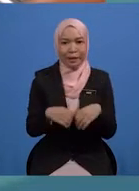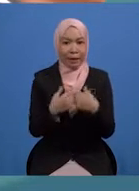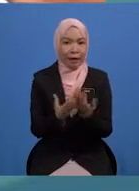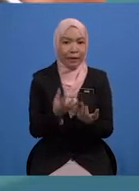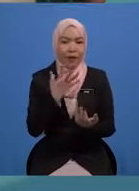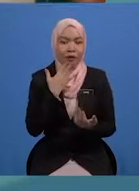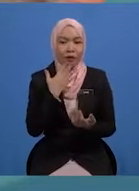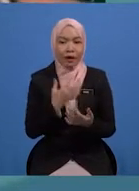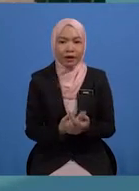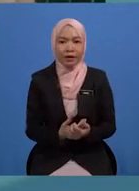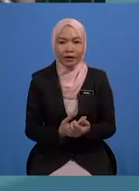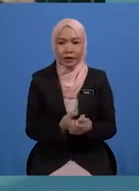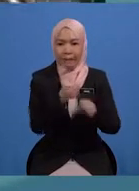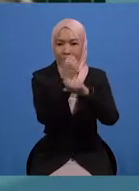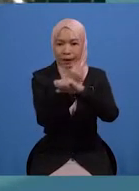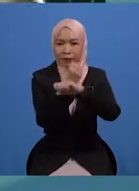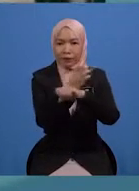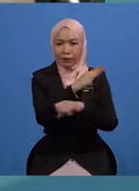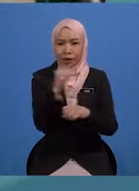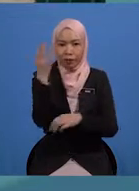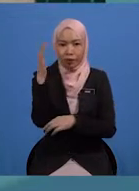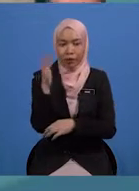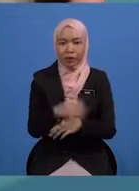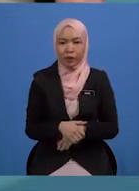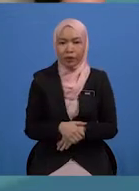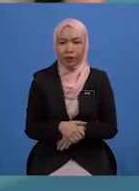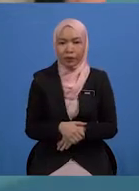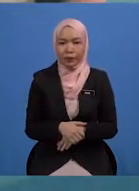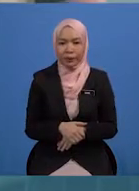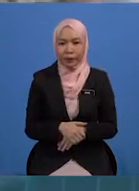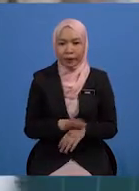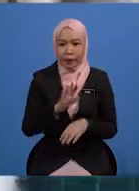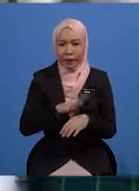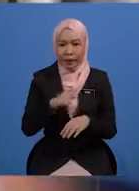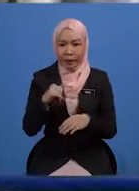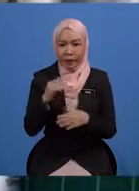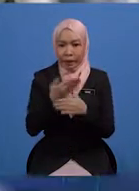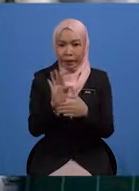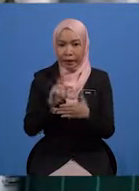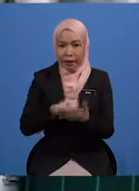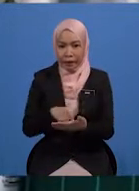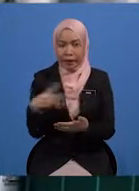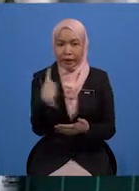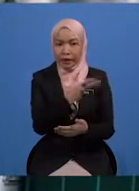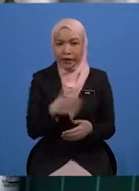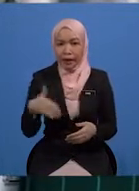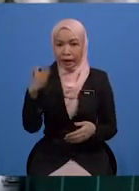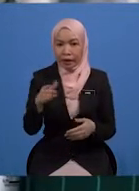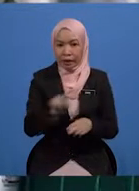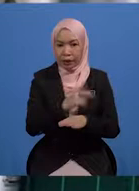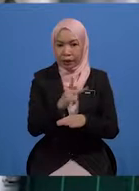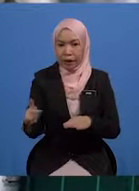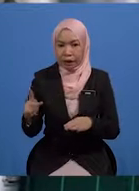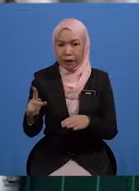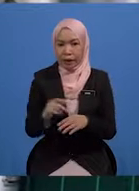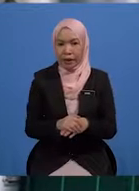mewarna batu-batu dan pokok-pokok? Pada bahagian ini, kita akan menggunakan berus